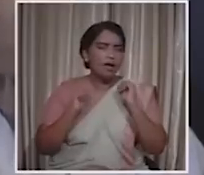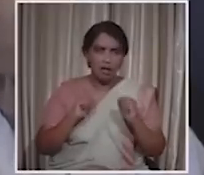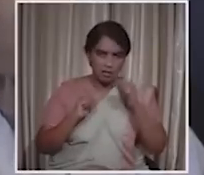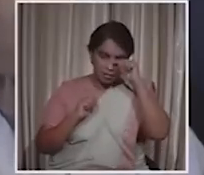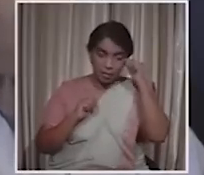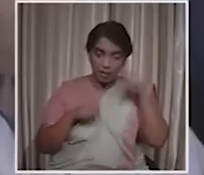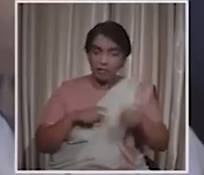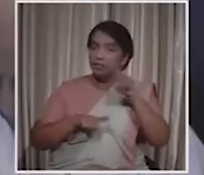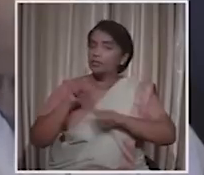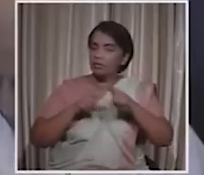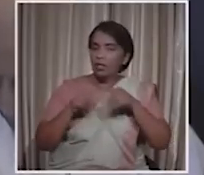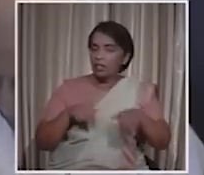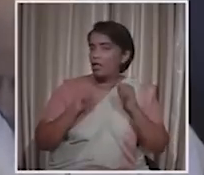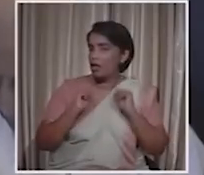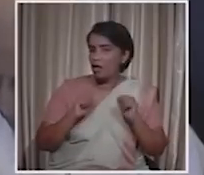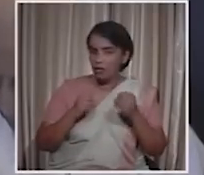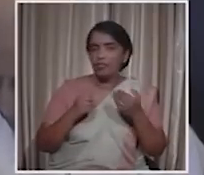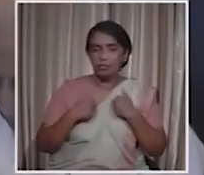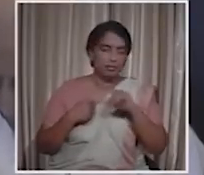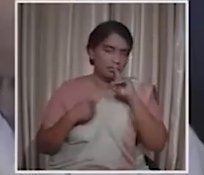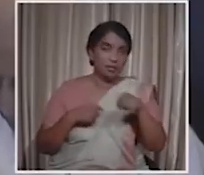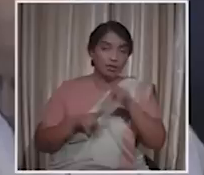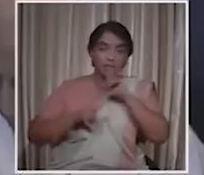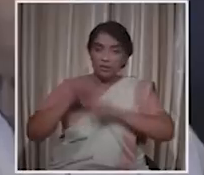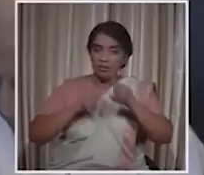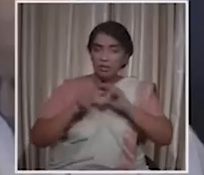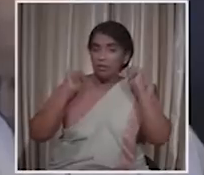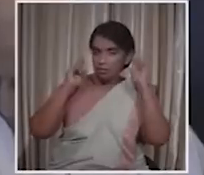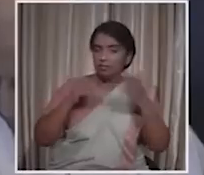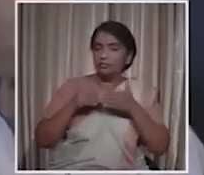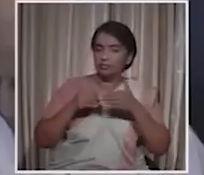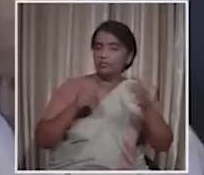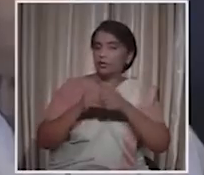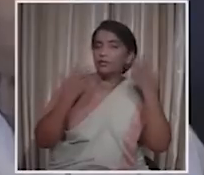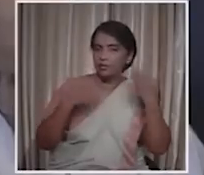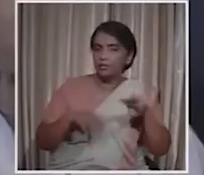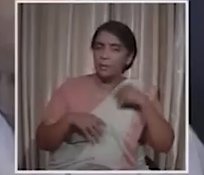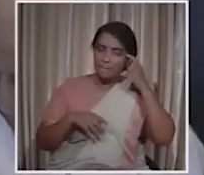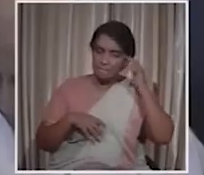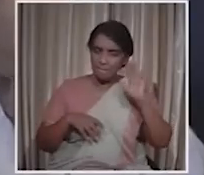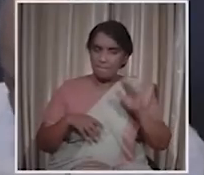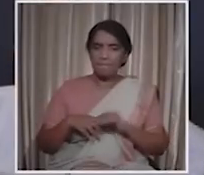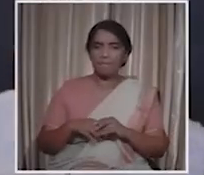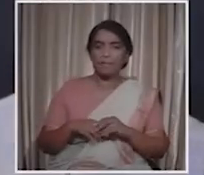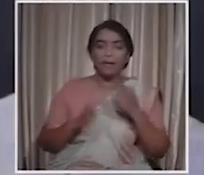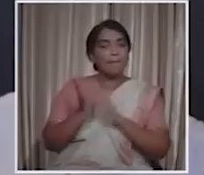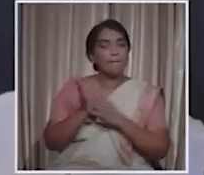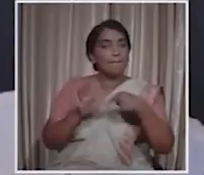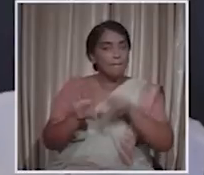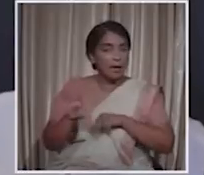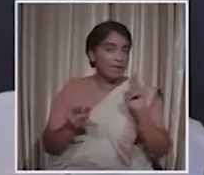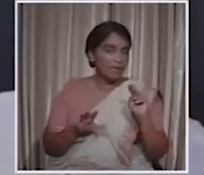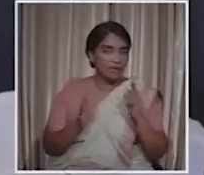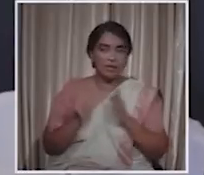දැන් යන සාකච්ඡා කුමක්ද කියලා කියන්න. මොකද ඒ සාකච්ඡා සාර්ථකව අවසන් කරන්නට අපි බලාපොරොත්තු වෙනවා. මේ 20 වෙනිදා වන